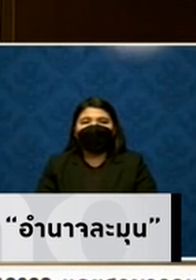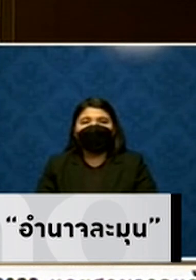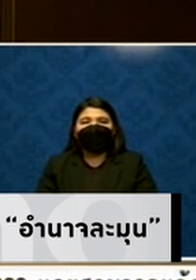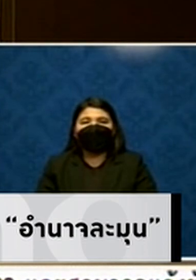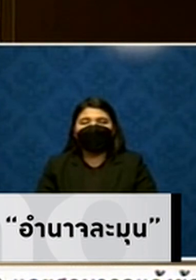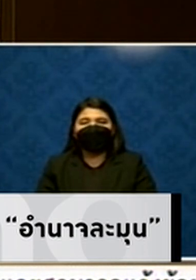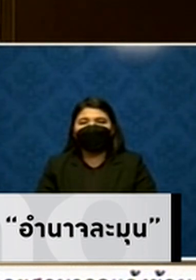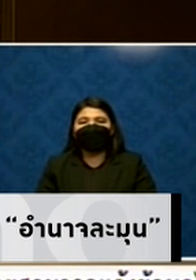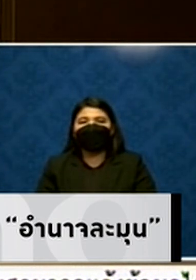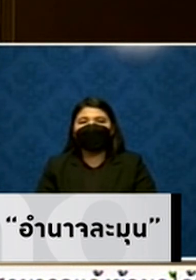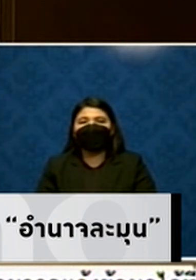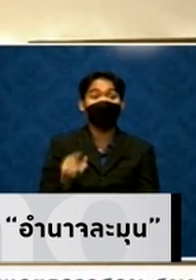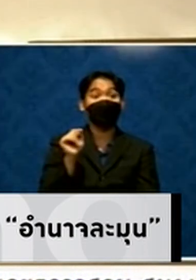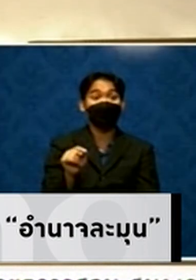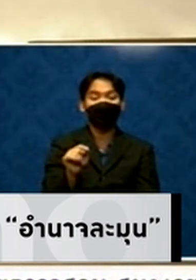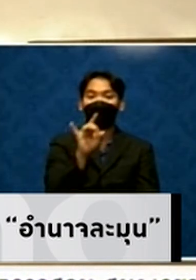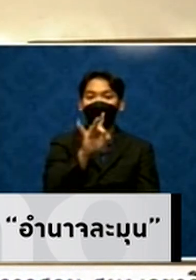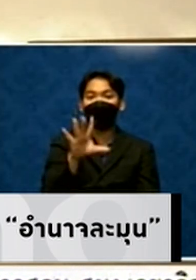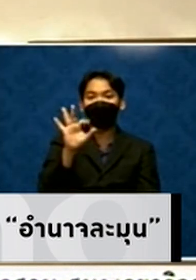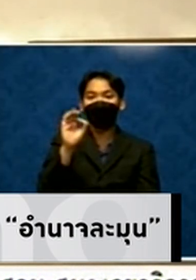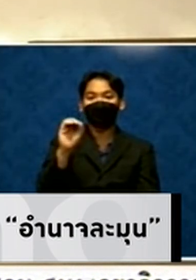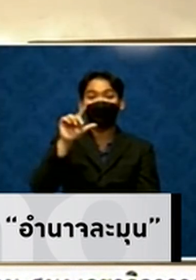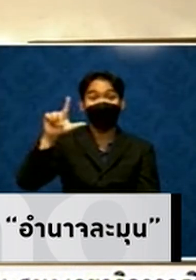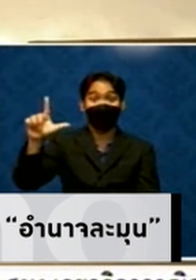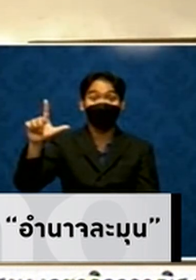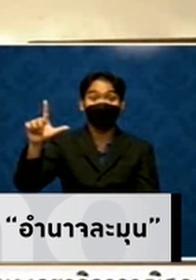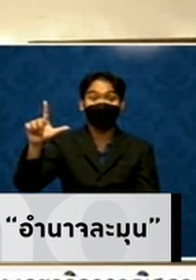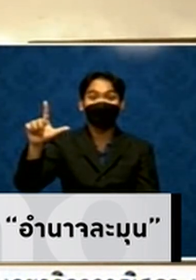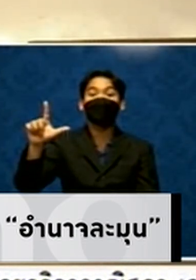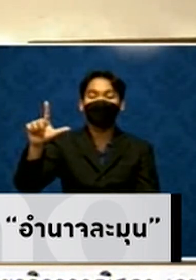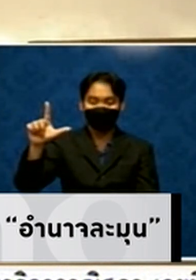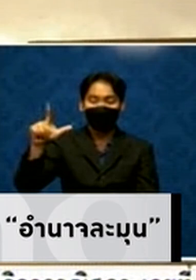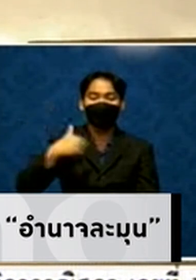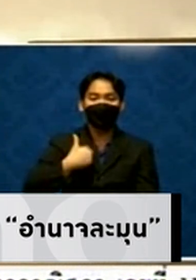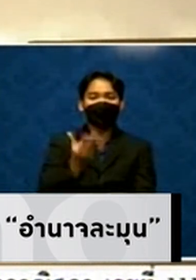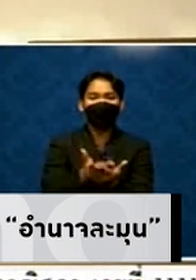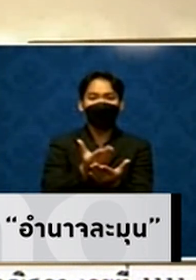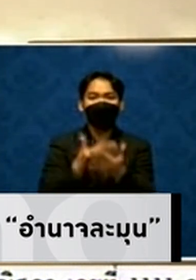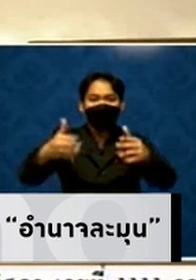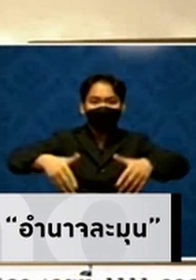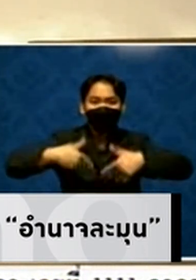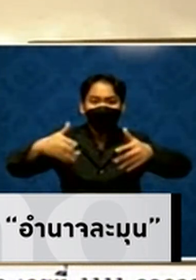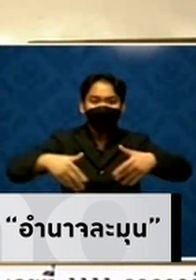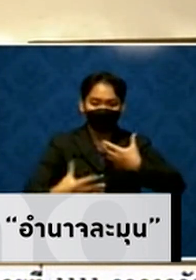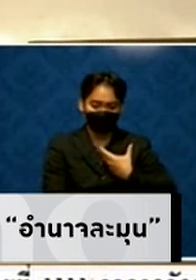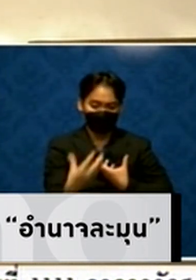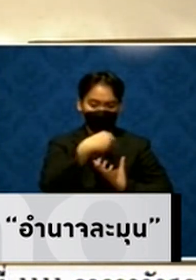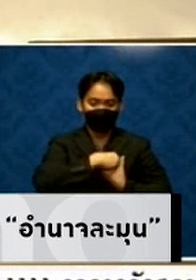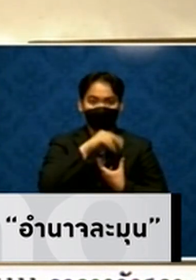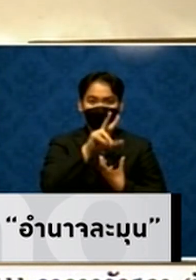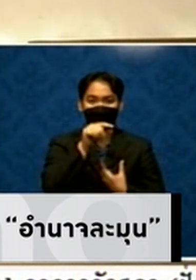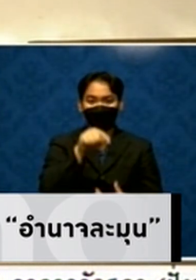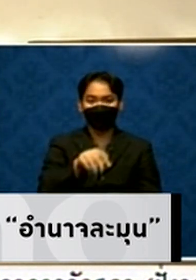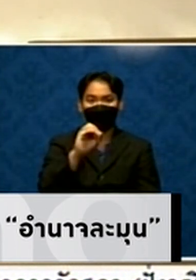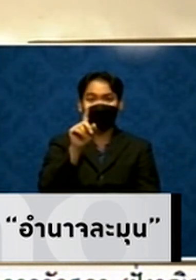ะว่ากระทรวงไม่ได้ละเลยในเรื่องนี้เลยนะเราได้เอามวยไทยแล้วก็รำไหว้ครูนะคะไปโชว์ที่ World Expo แ